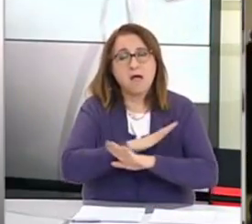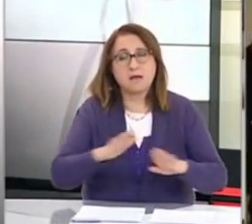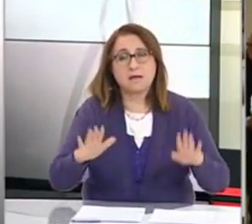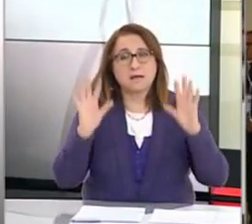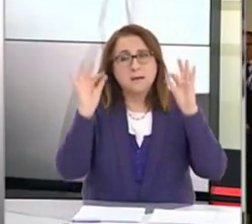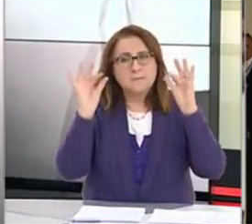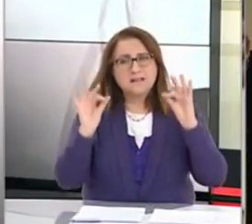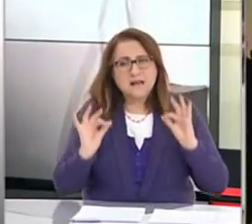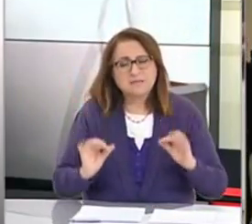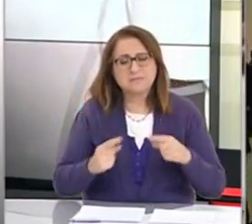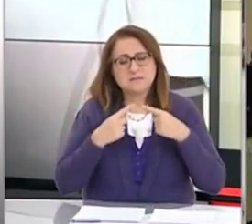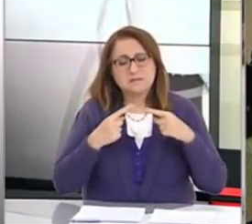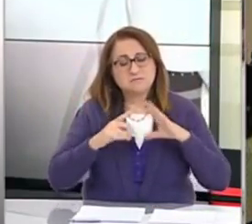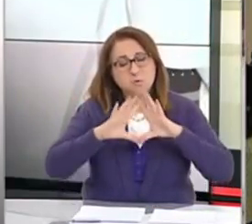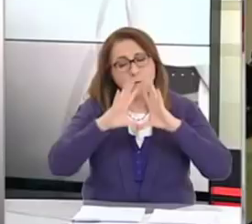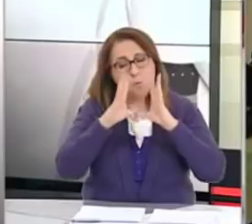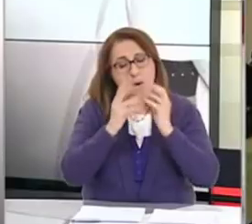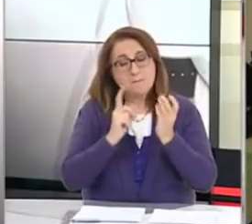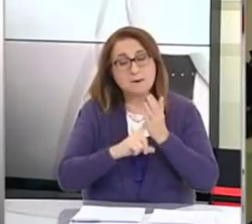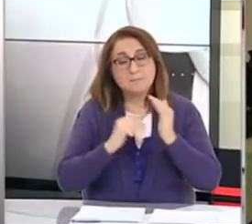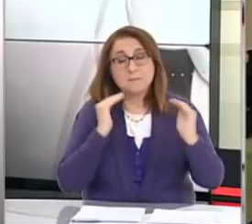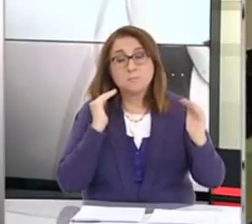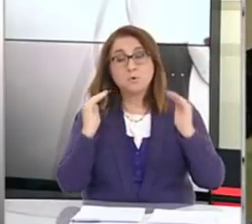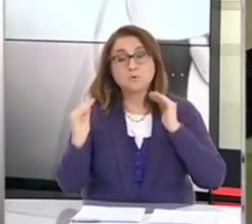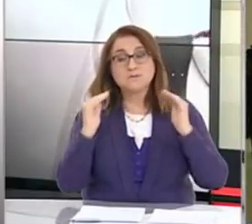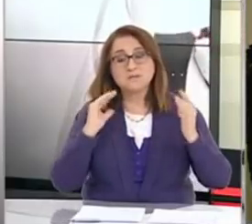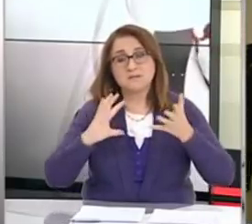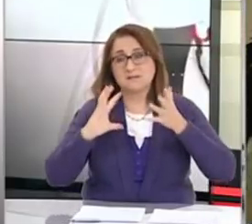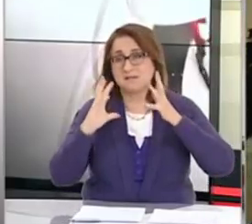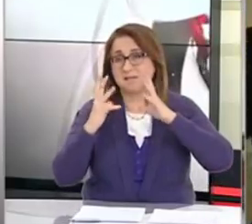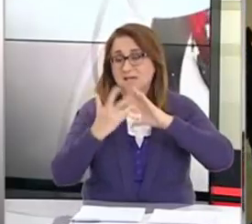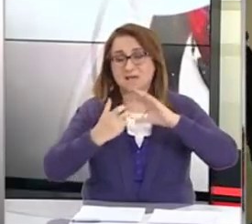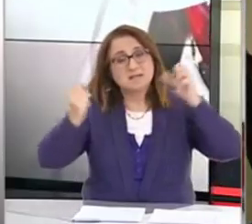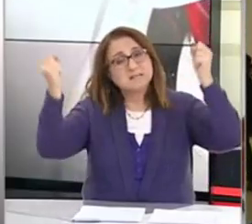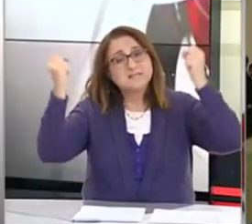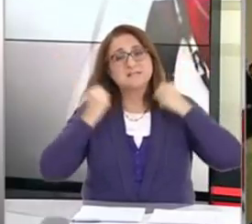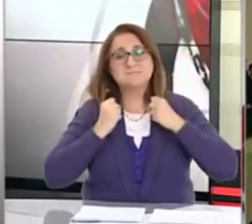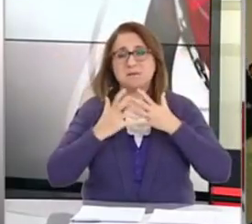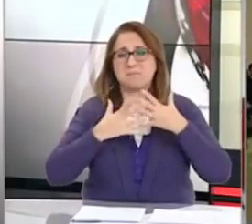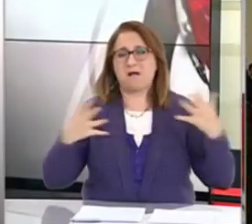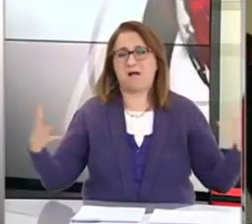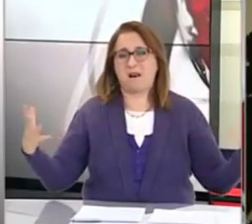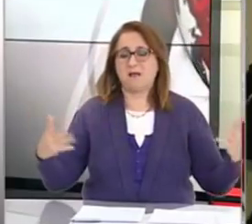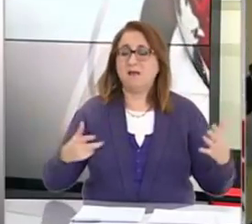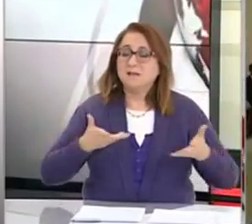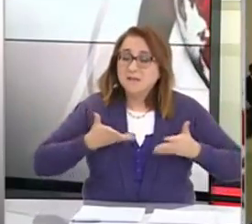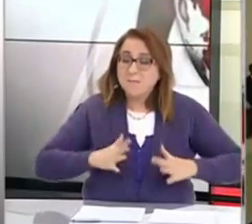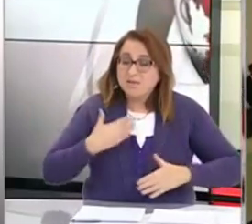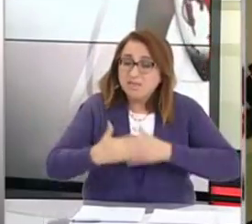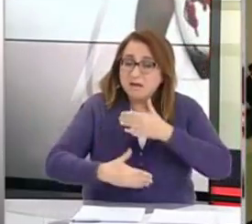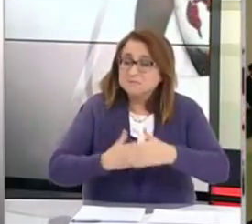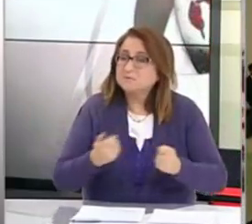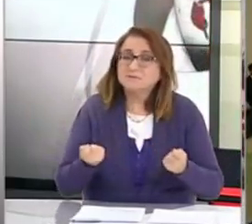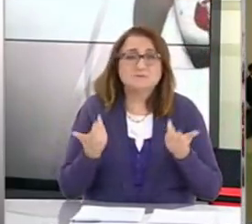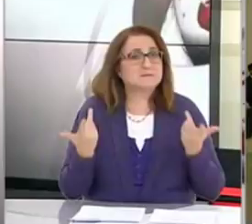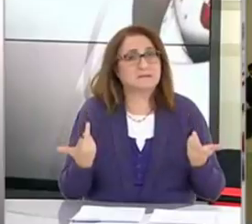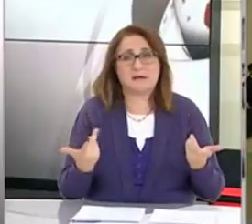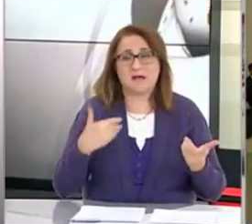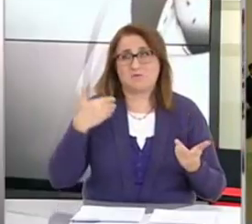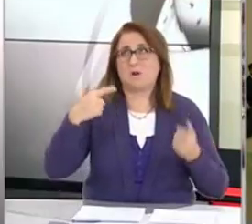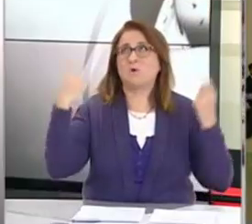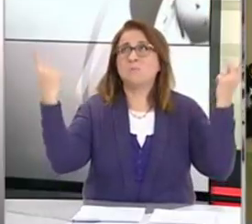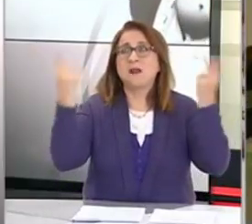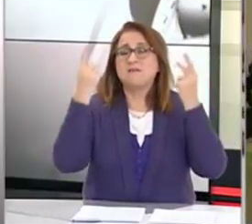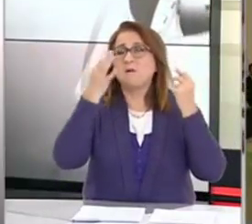μεταρρυθμίσεις προκειμένου να προστατεύσουμε τον πλανήτη, να προστατεύσουμε τις επόμενες γενιές από την κλιματική αλλαγή.